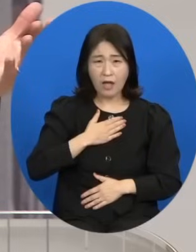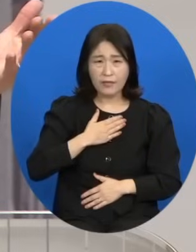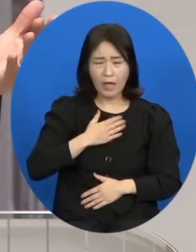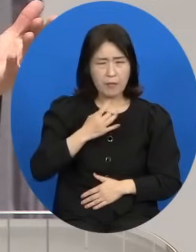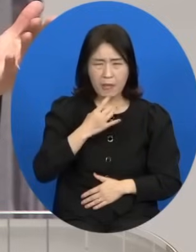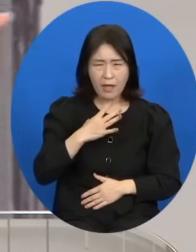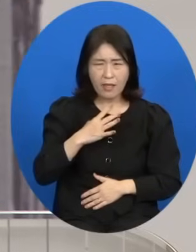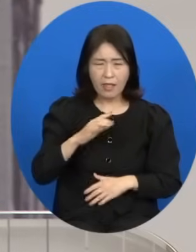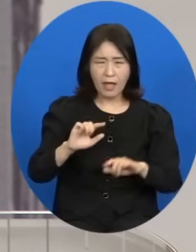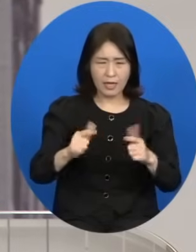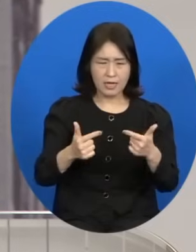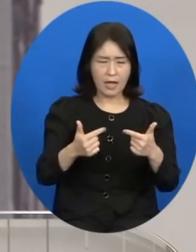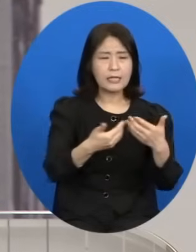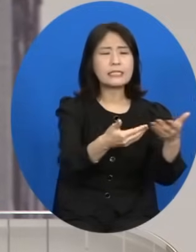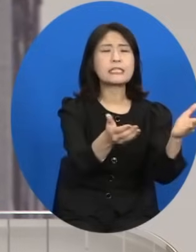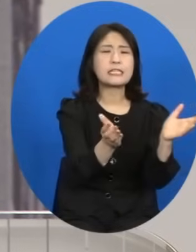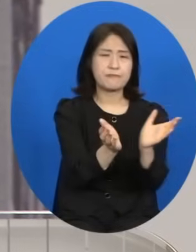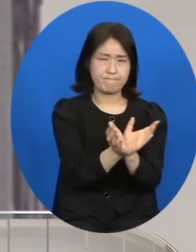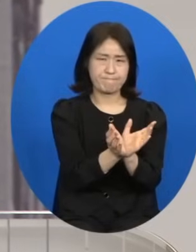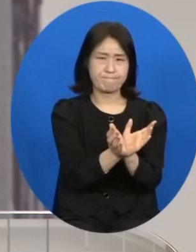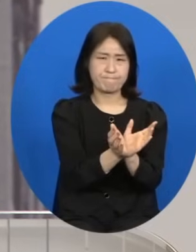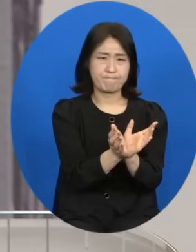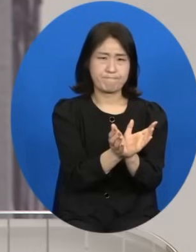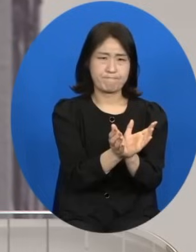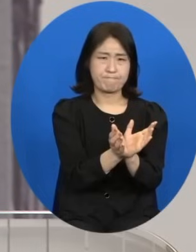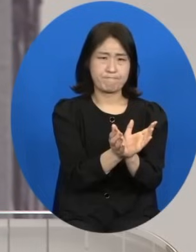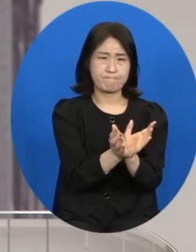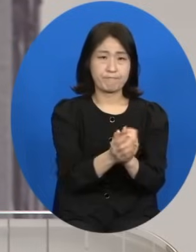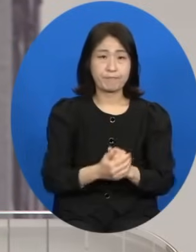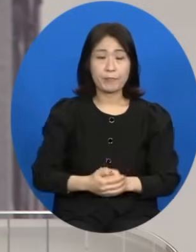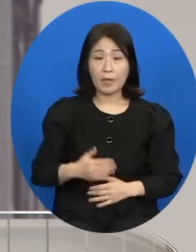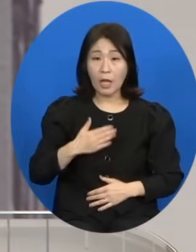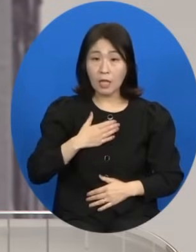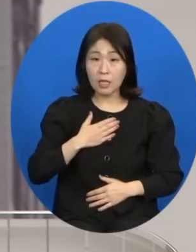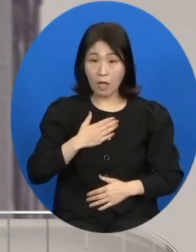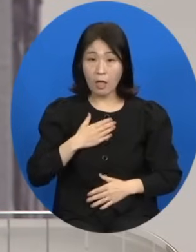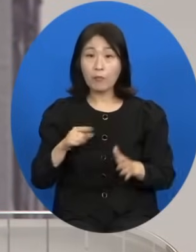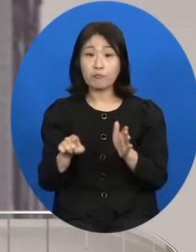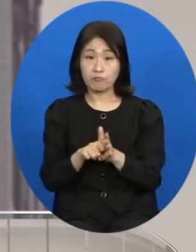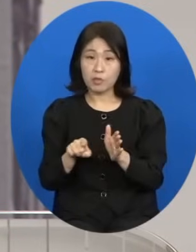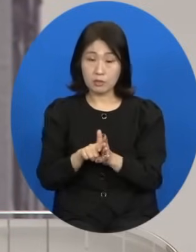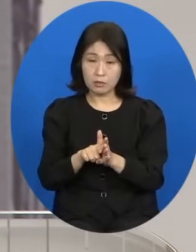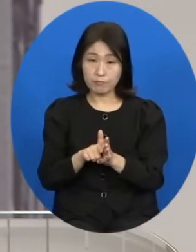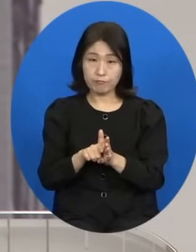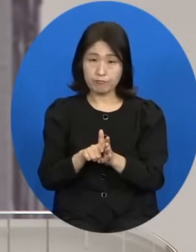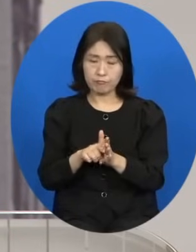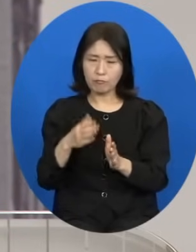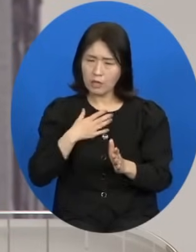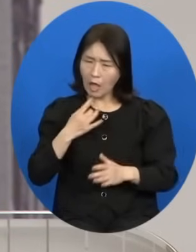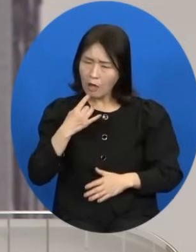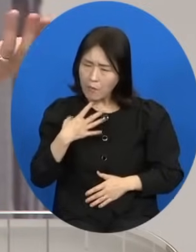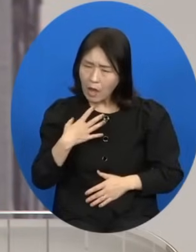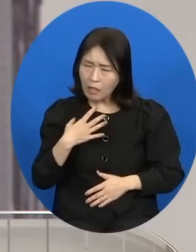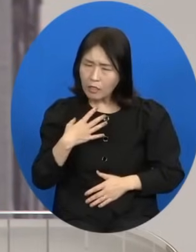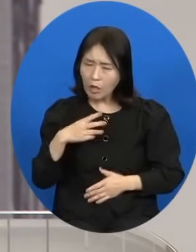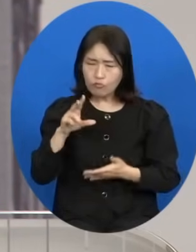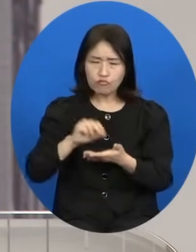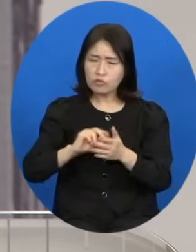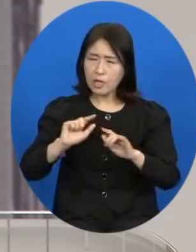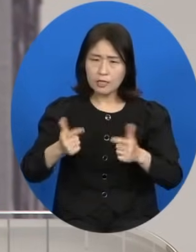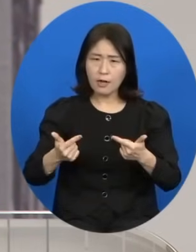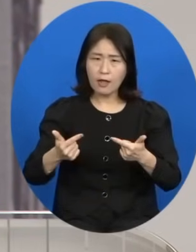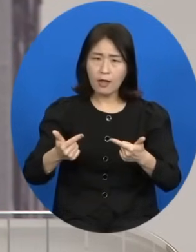문제니까요 우리의 신앙이 우리만의 문제가 아닙니다 나로 인해서 내가 실하면 내가 포기하면 누군가가